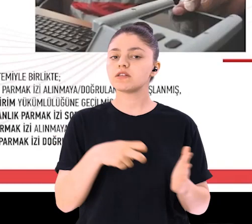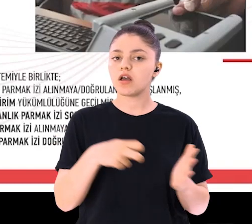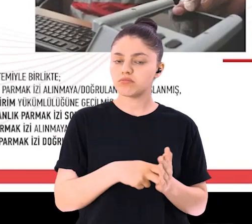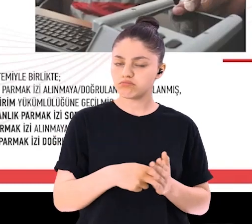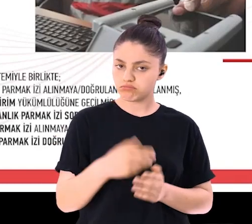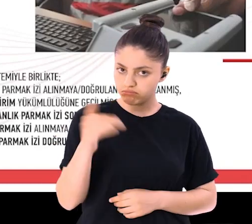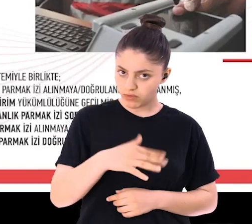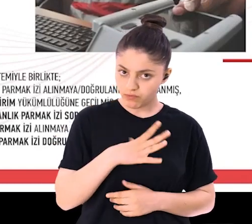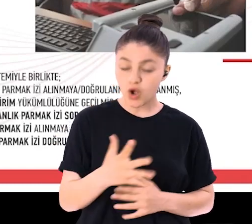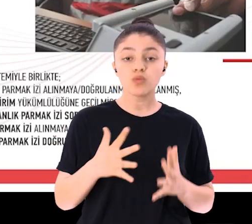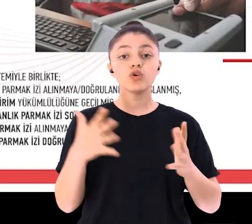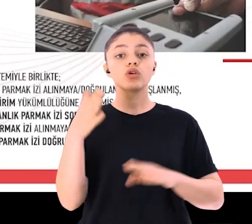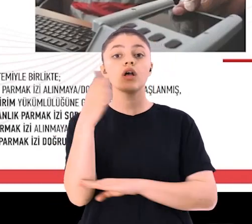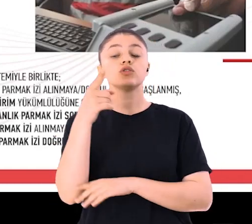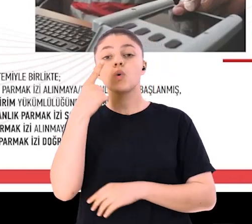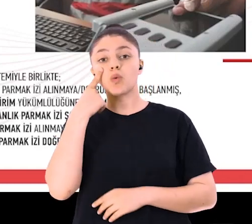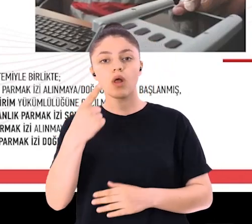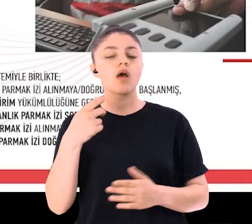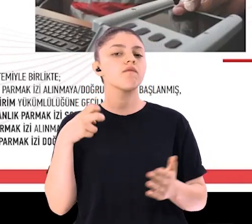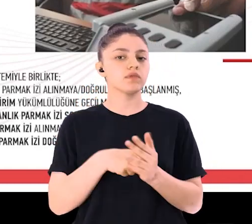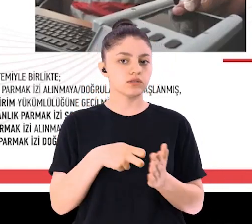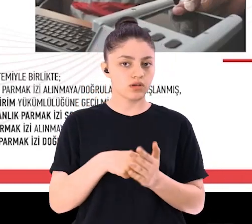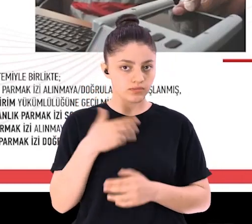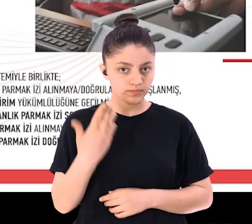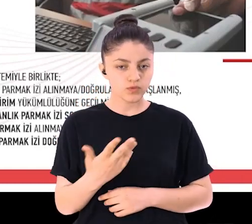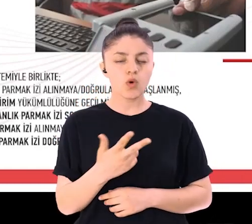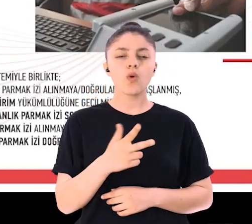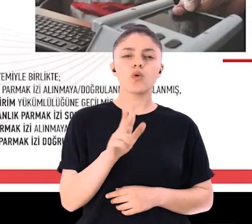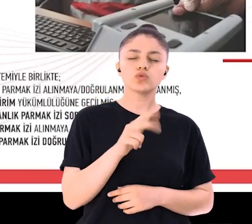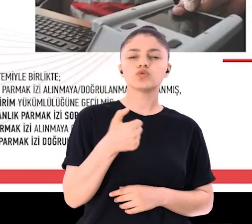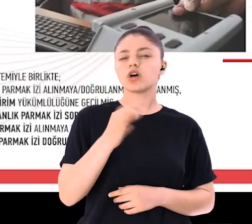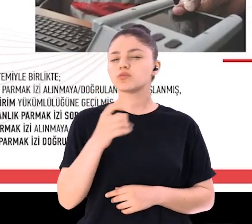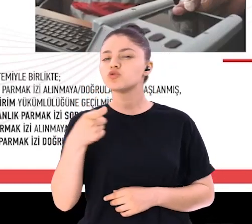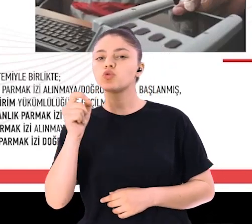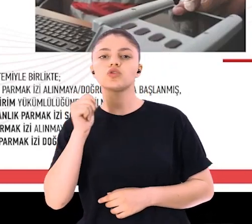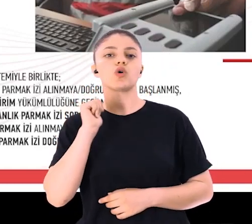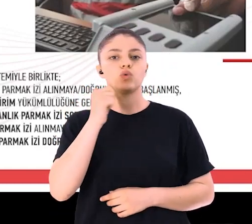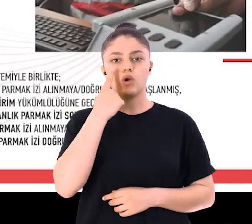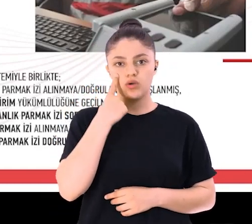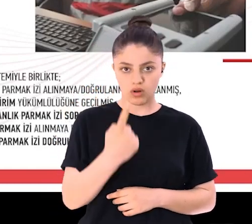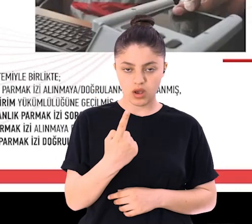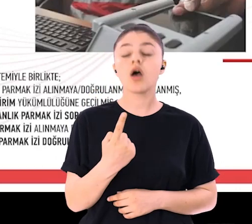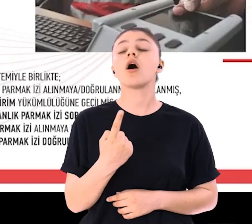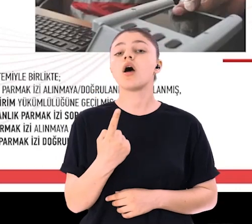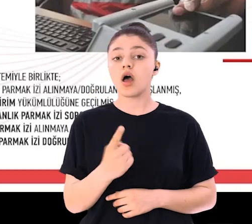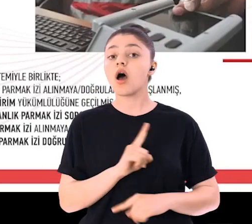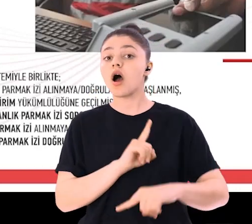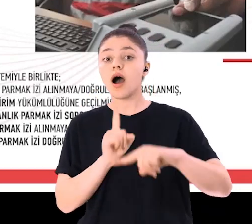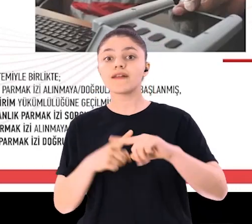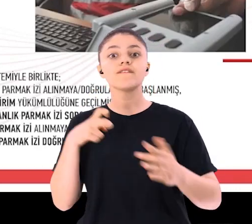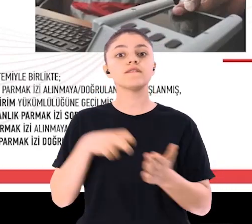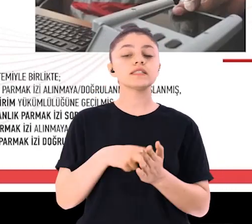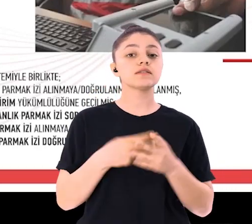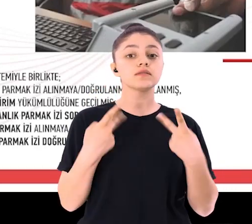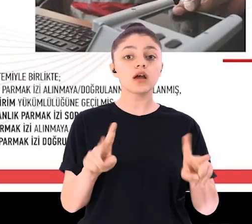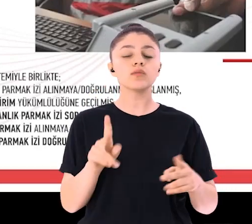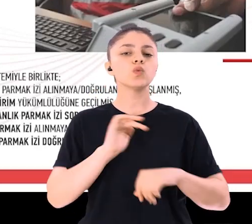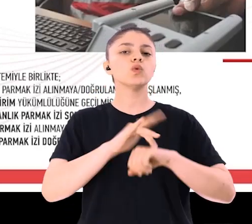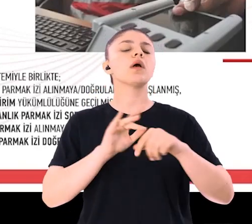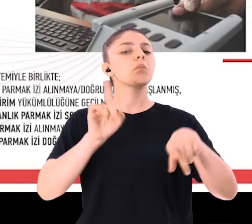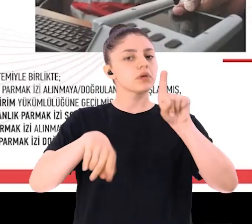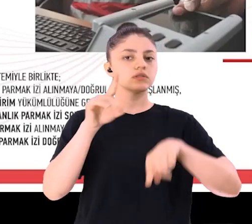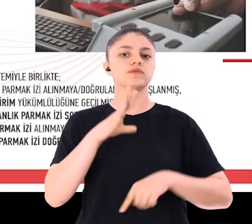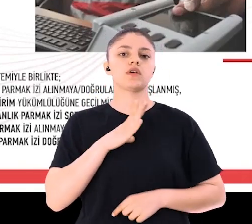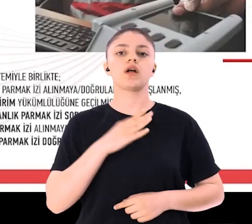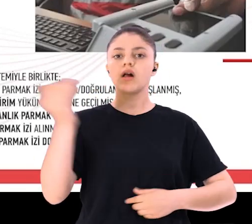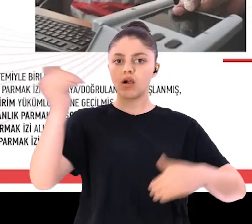gelen, büyükelçiliklere de vize olarak verilen 30-60-90 günlük artı vize serbestlisi olan